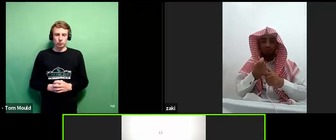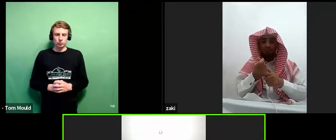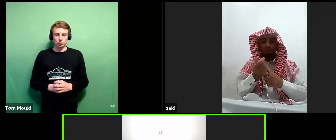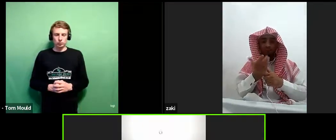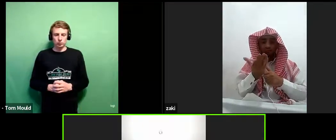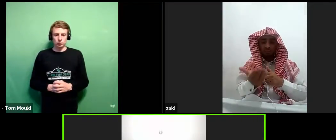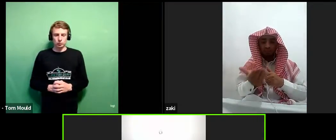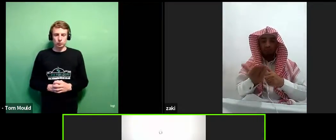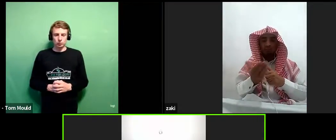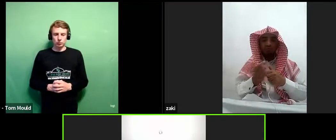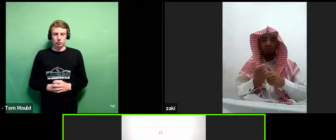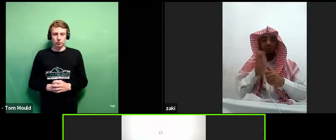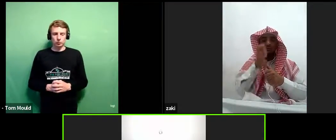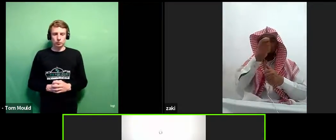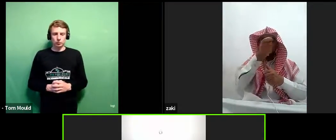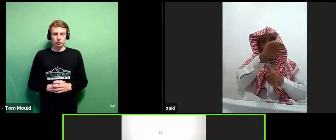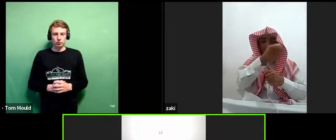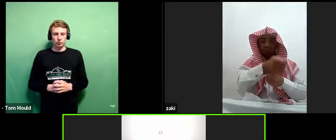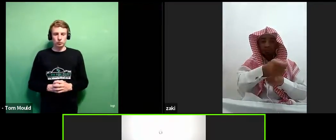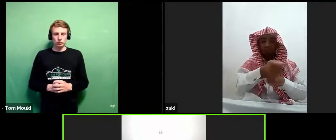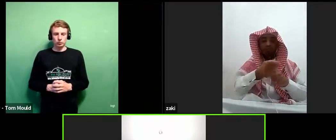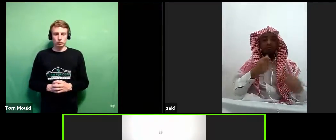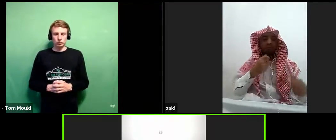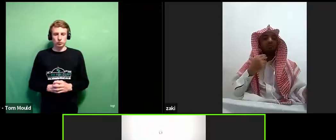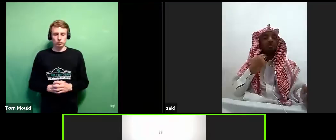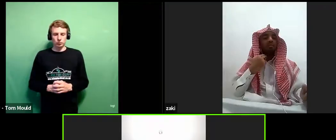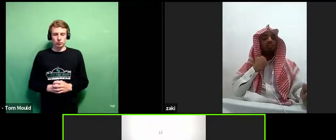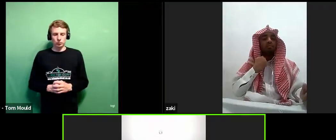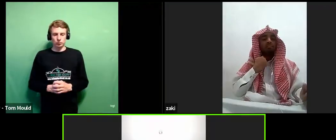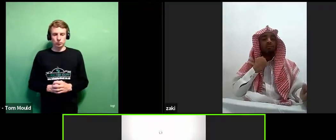والسائلين وفي الرقاب